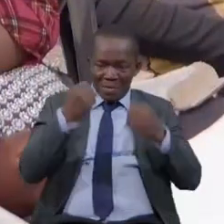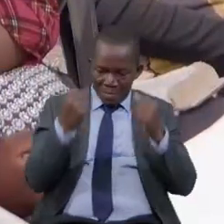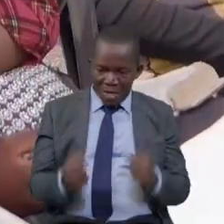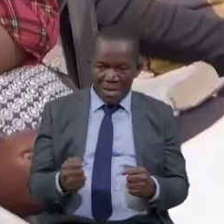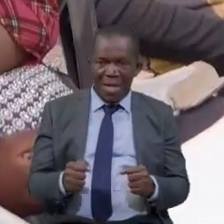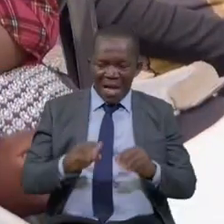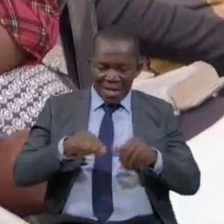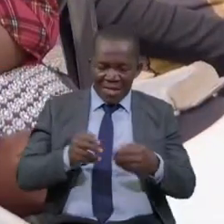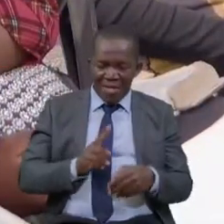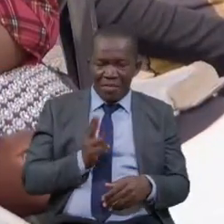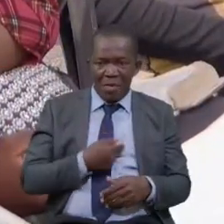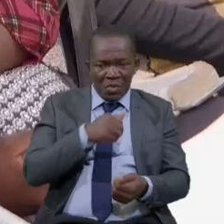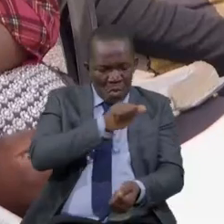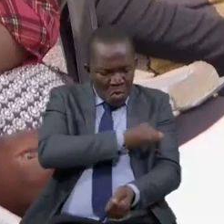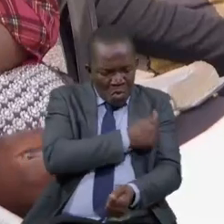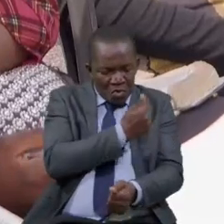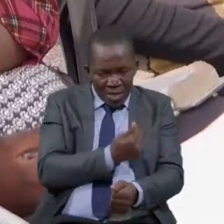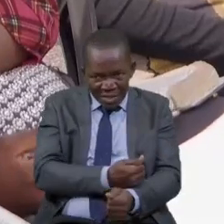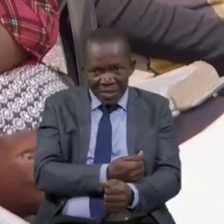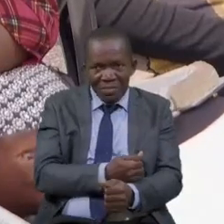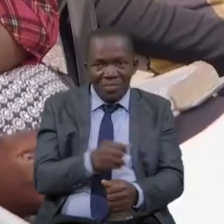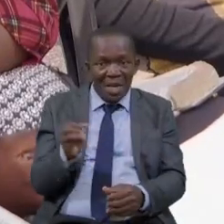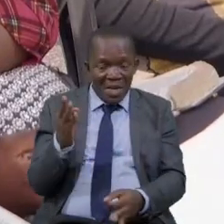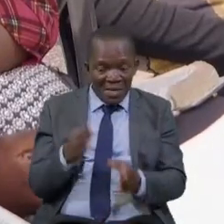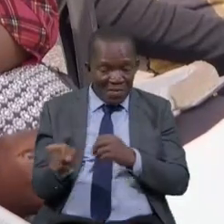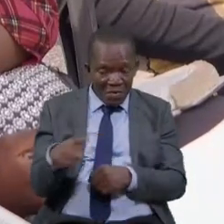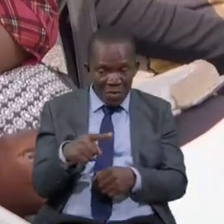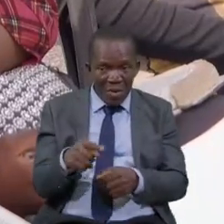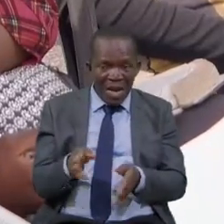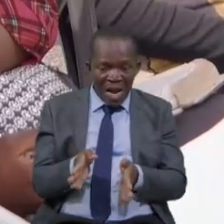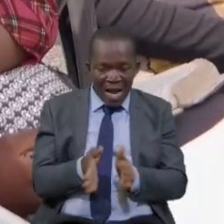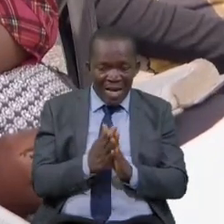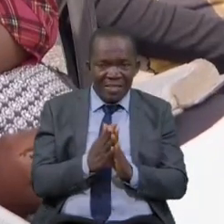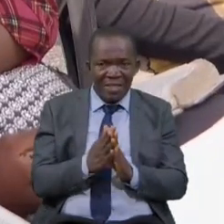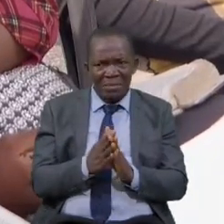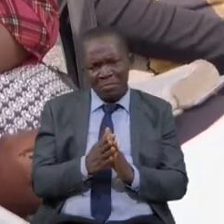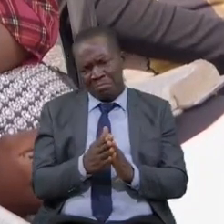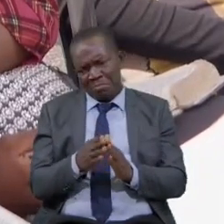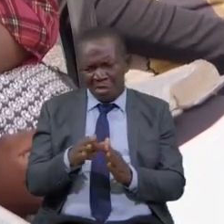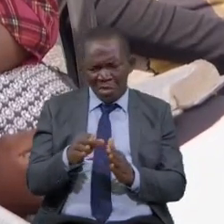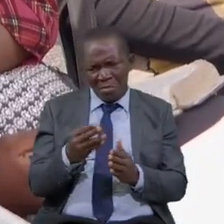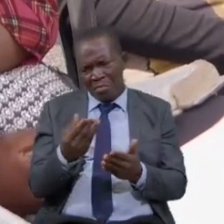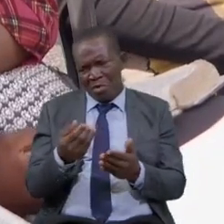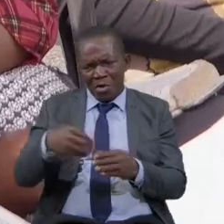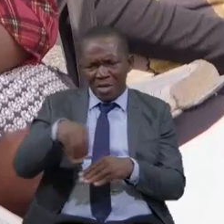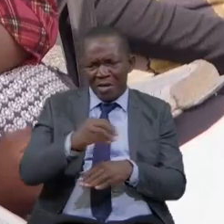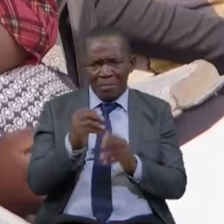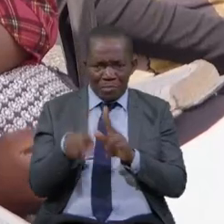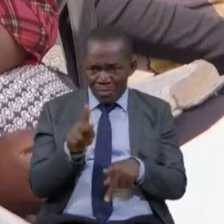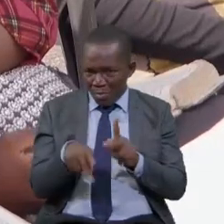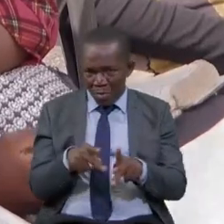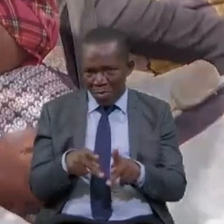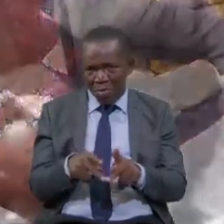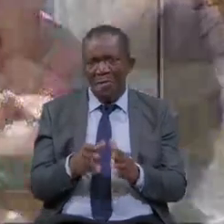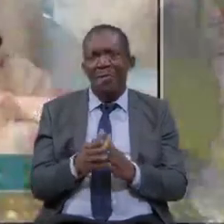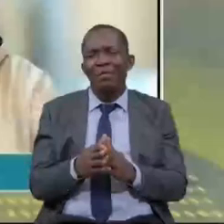Et si tu demandais à la personne moyenne, même au-delà de la moyenne, il t'a